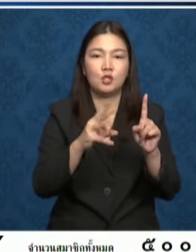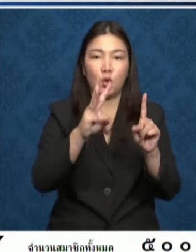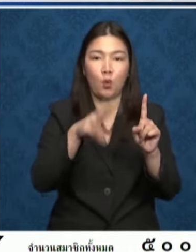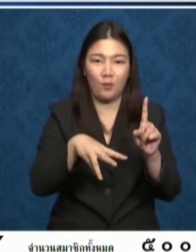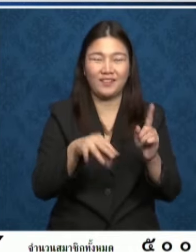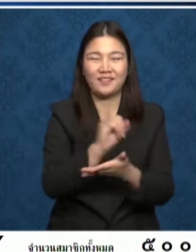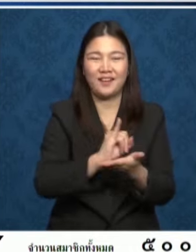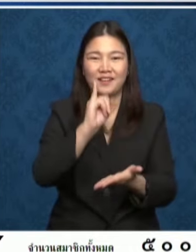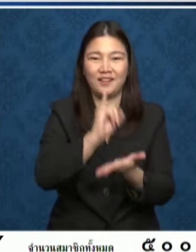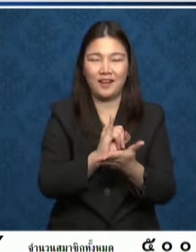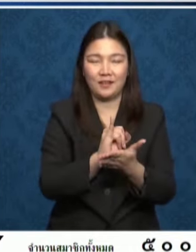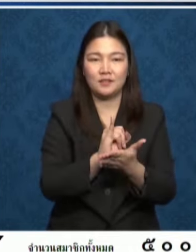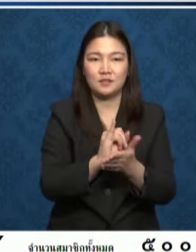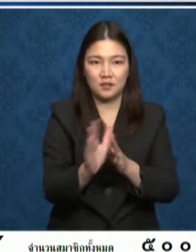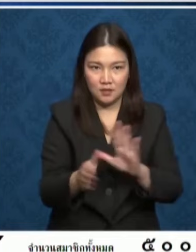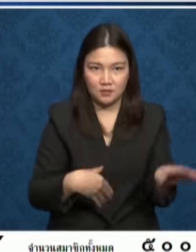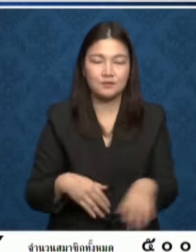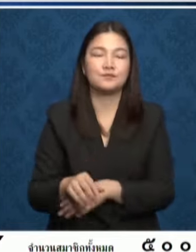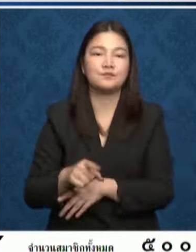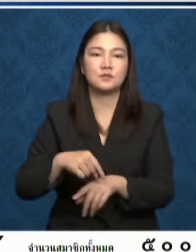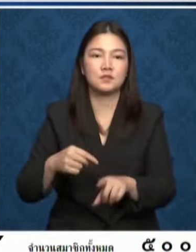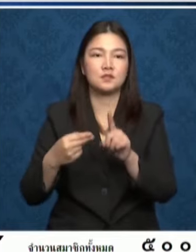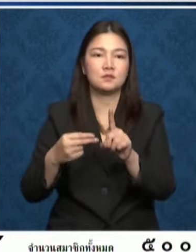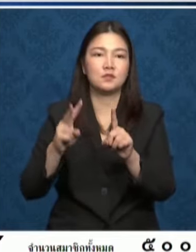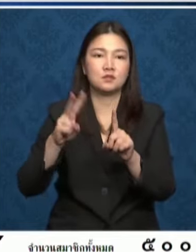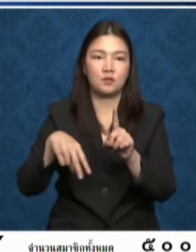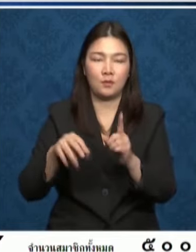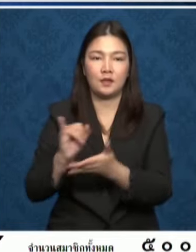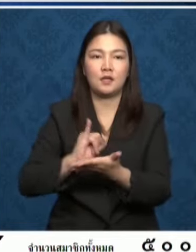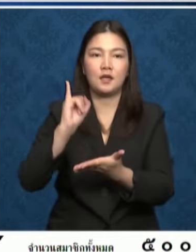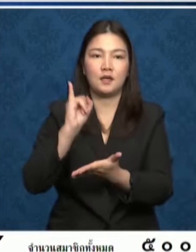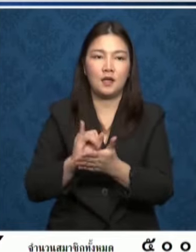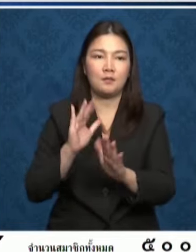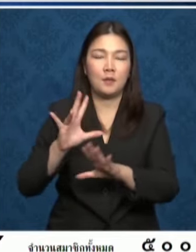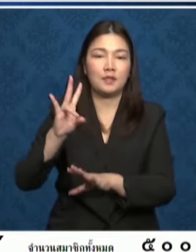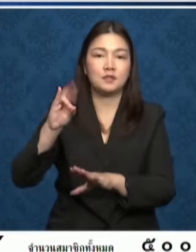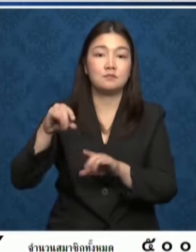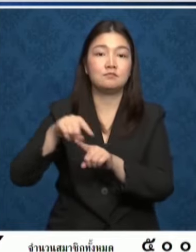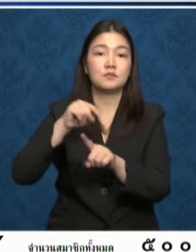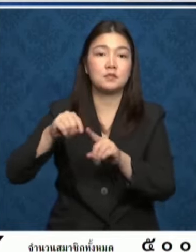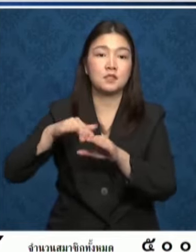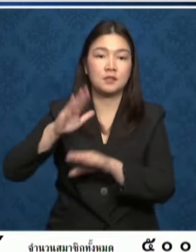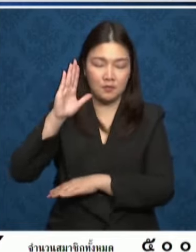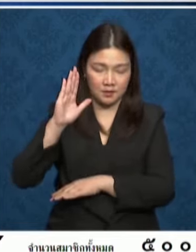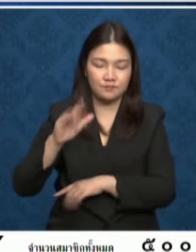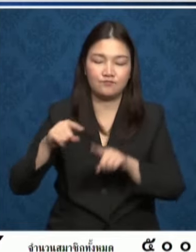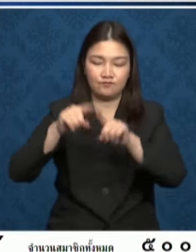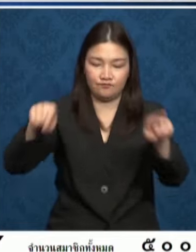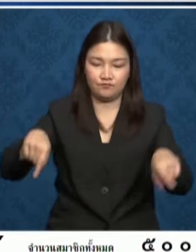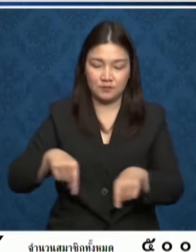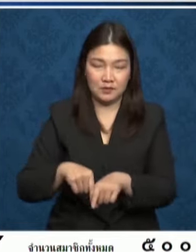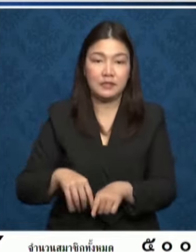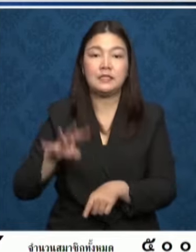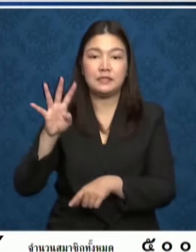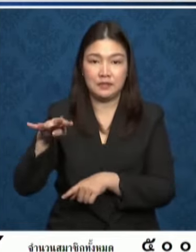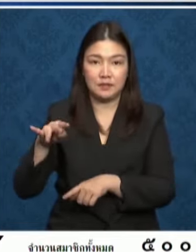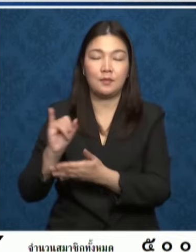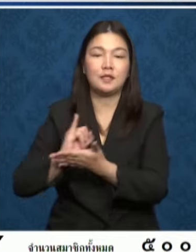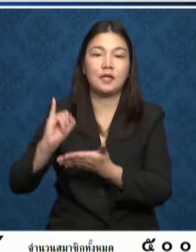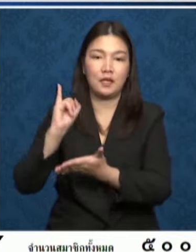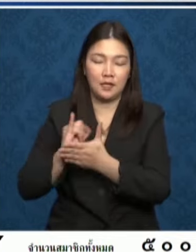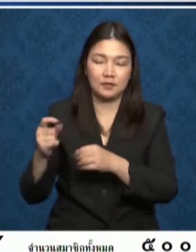เสีย 12,000ไร่นะครับเกินกว่า 70%นะครับเป็นที่ทำกินนะครับ 4,000ไร่เป็นทั้ง